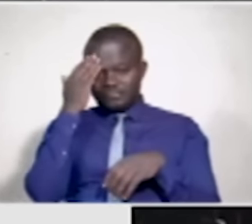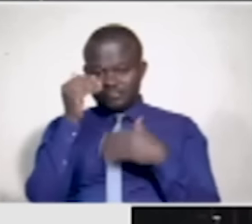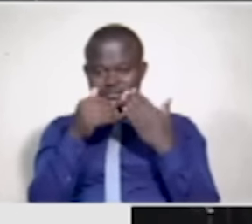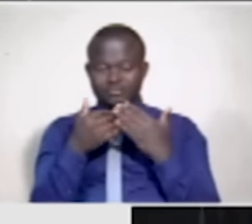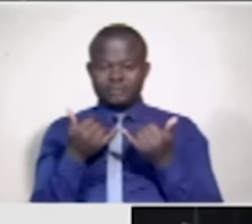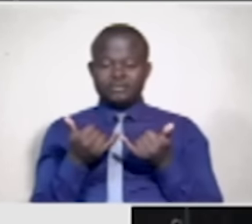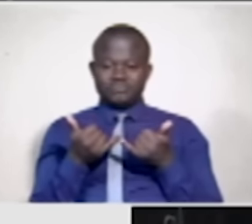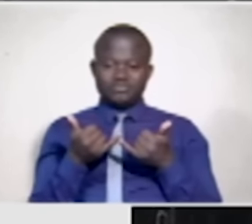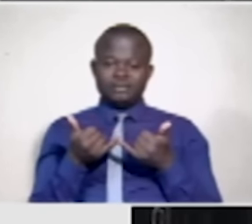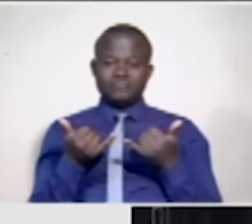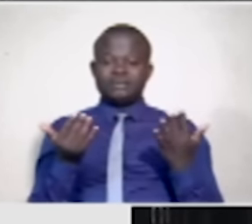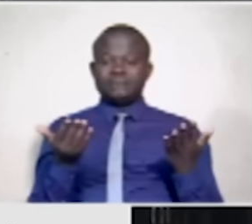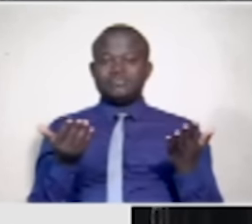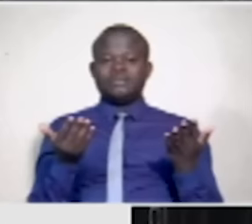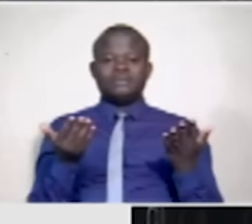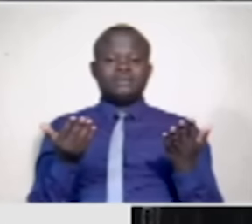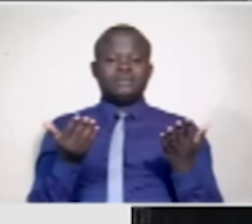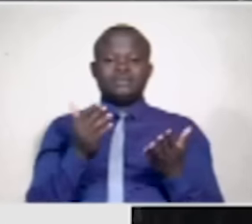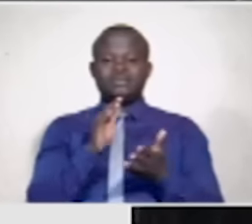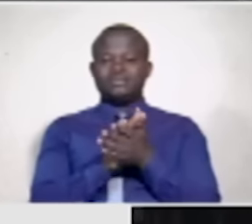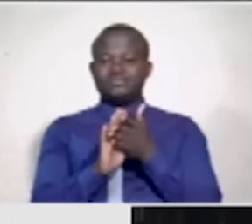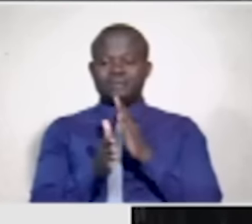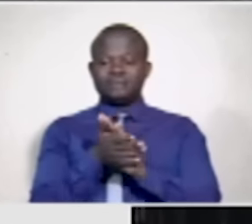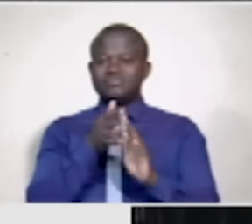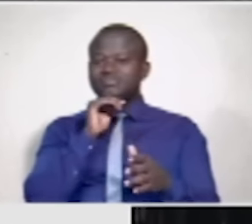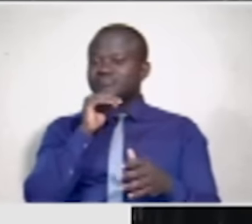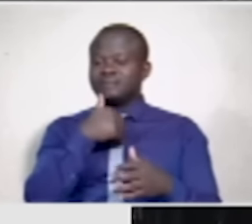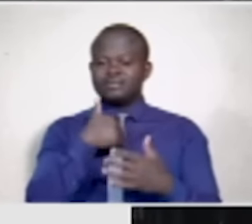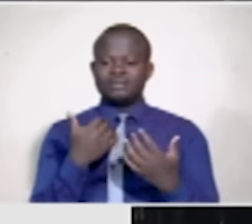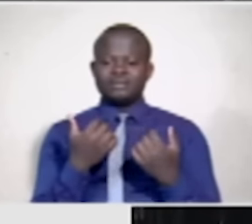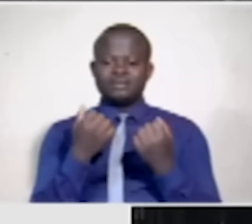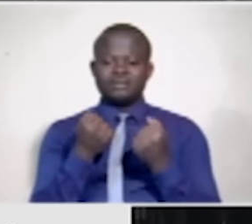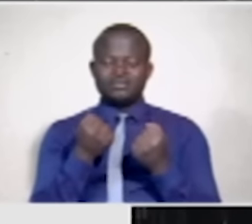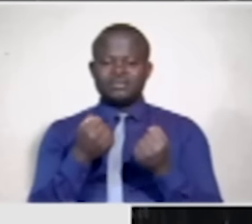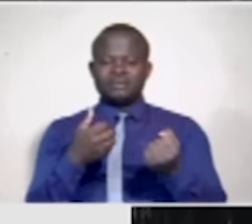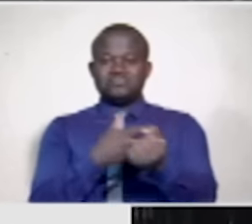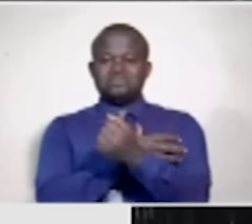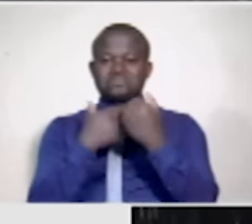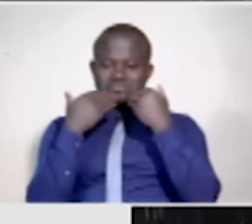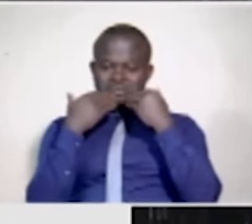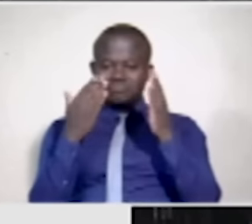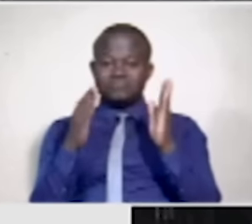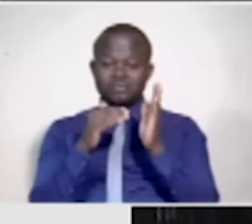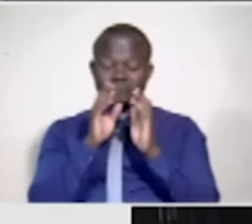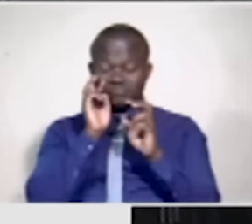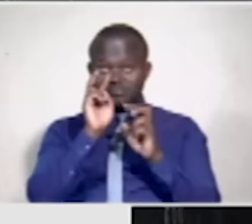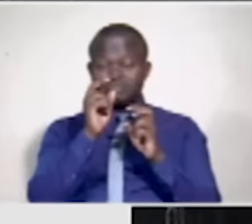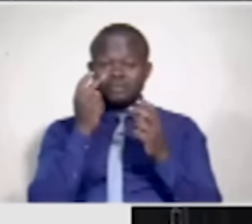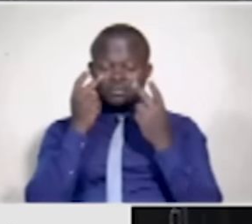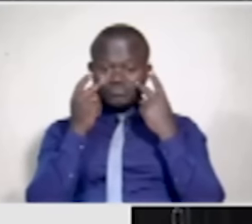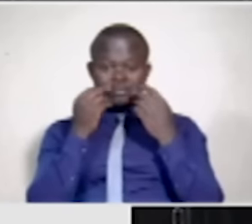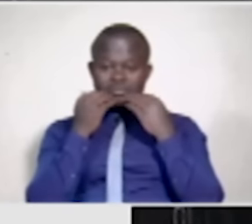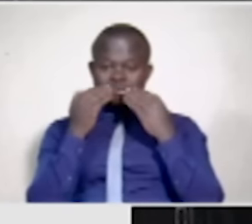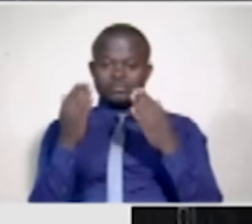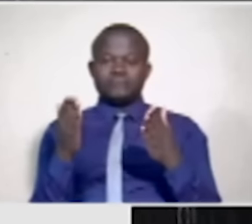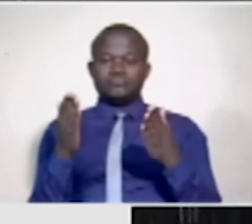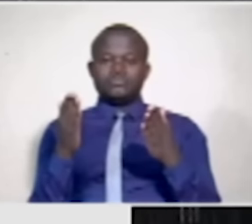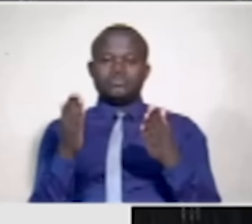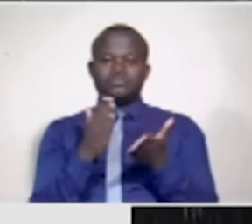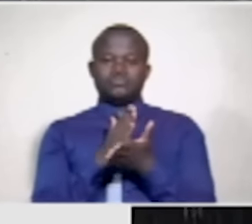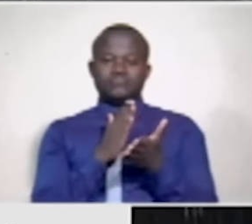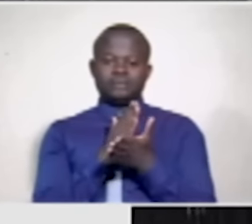ngubu ukuntu meze sa n'umuntu udafite imbaraga ukuntu no kureba sindeba.